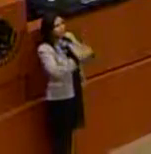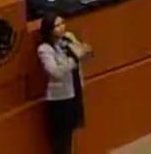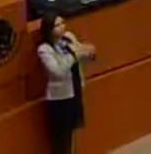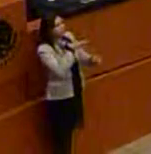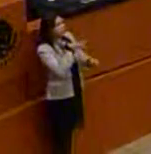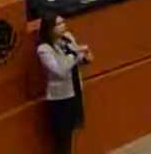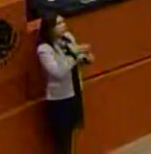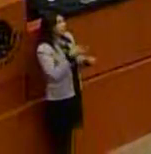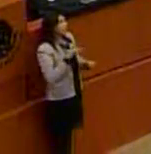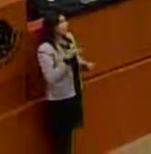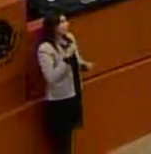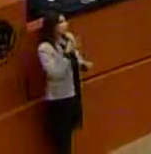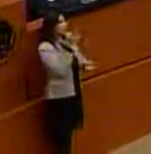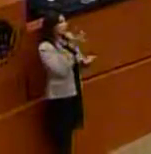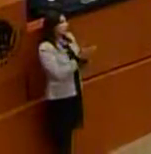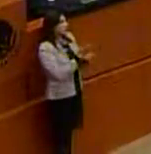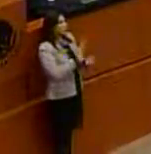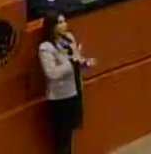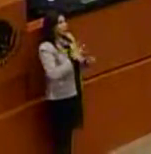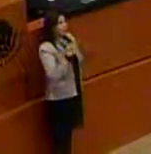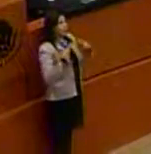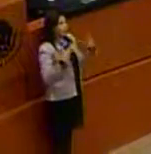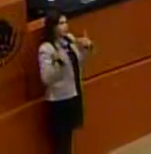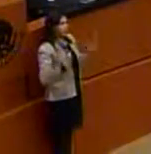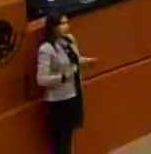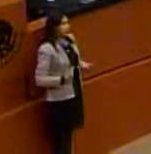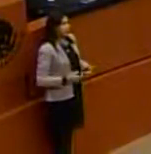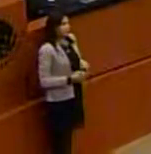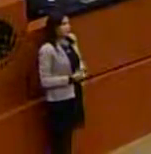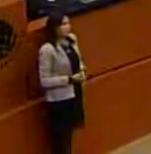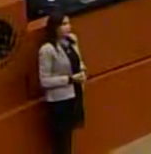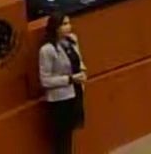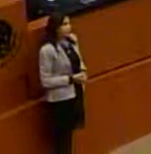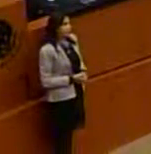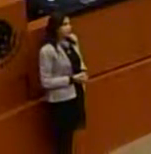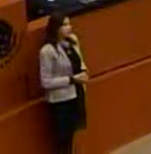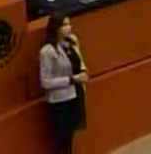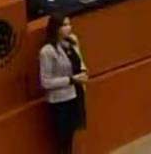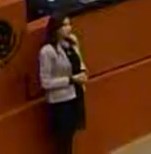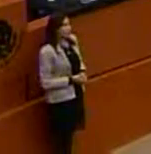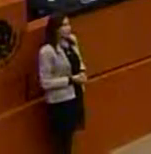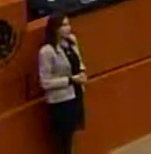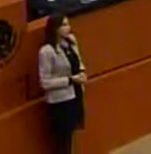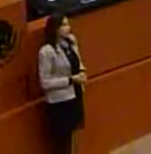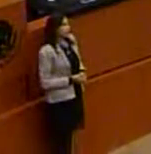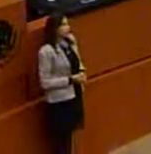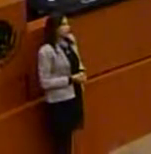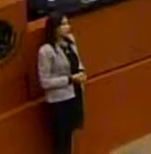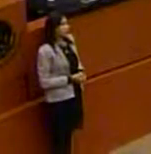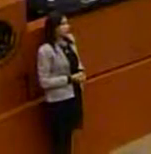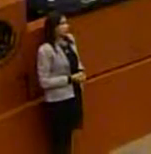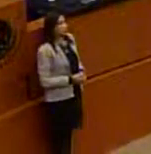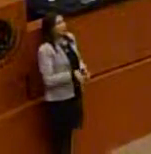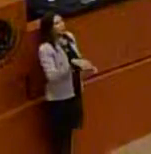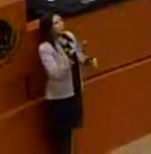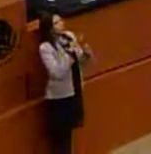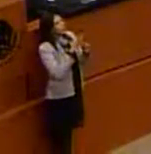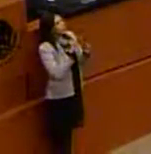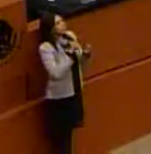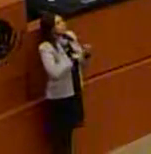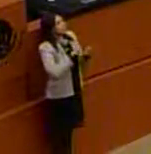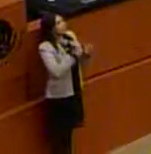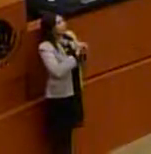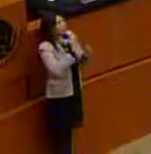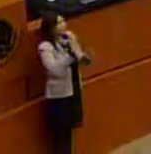tout autant légitime de découpler partiellement le revenu du travail. Slide. De plus, selon la Confédération suisse et